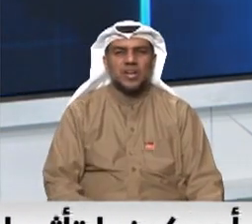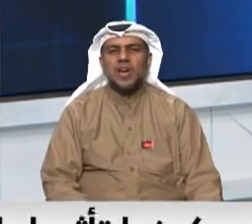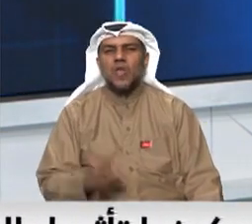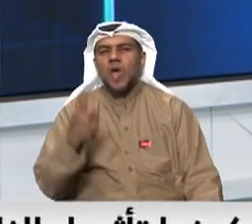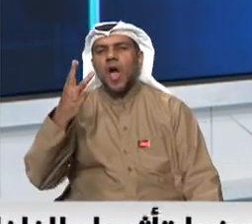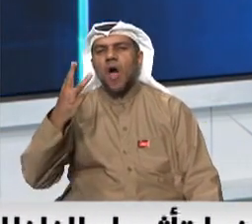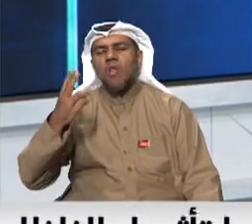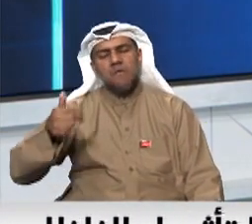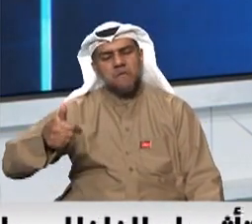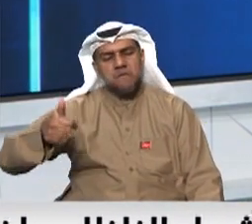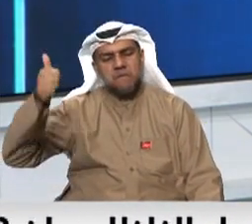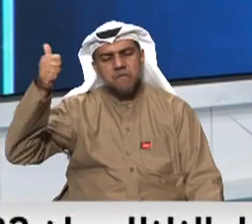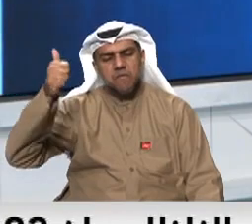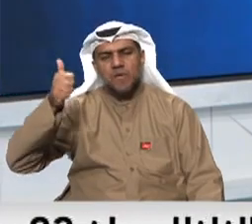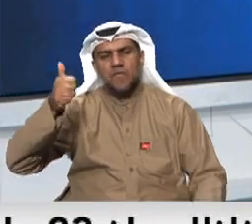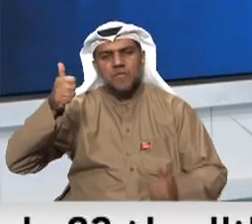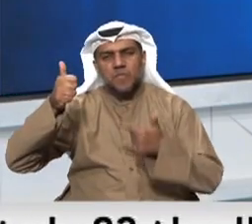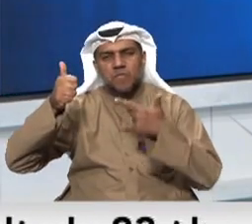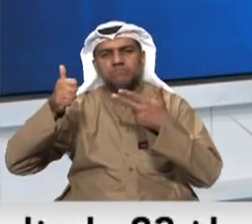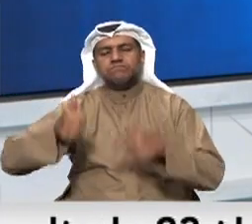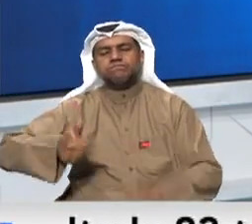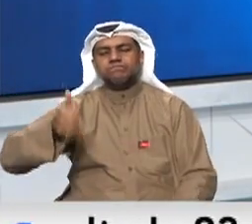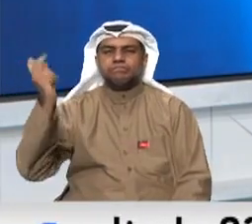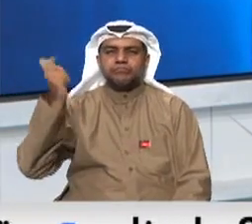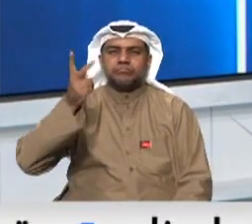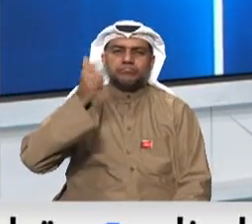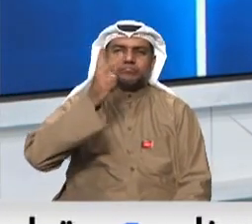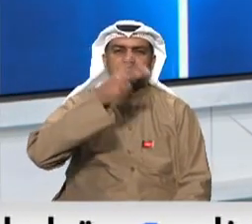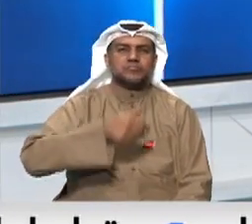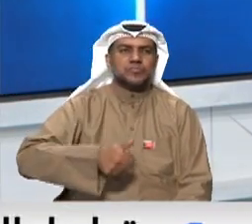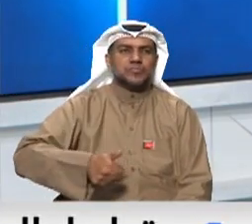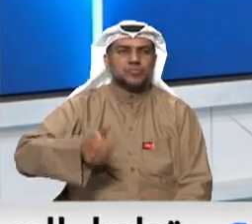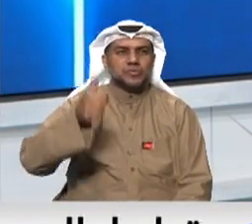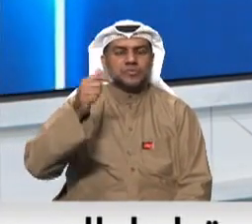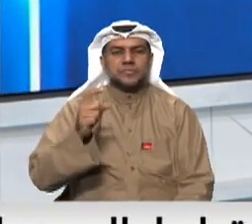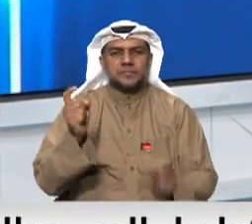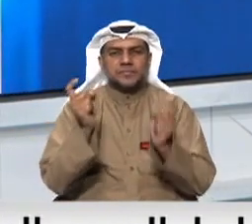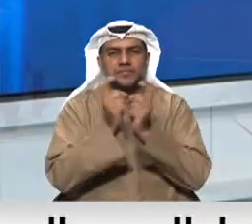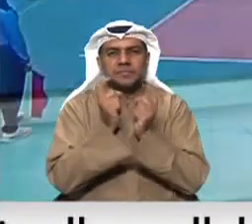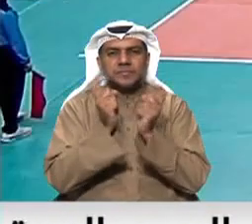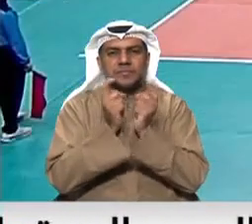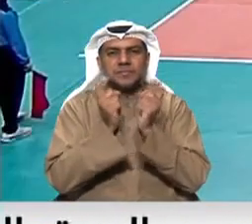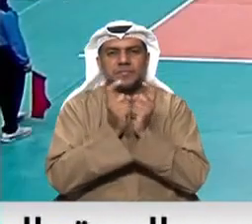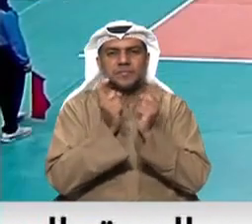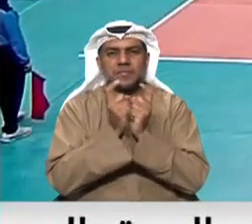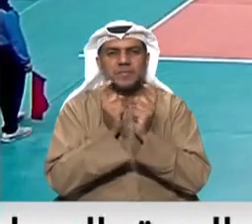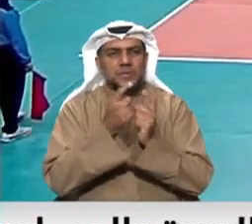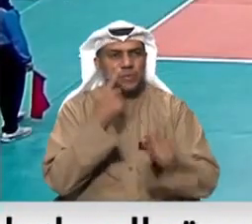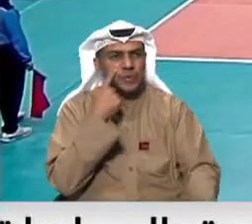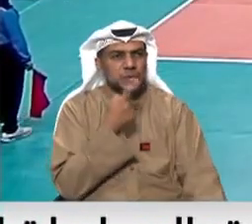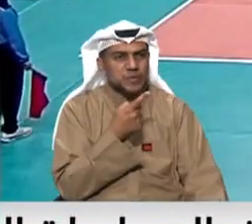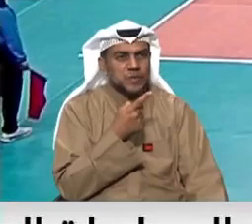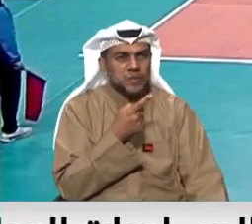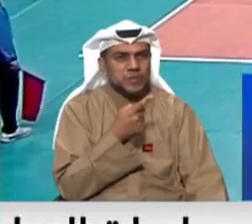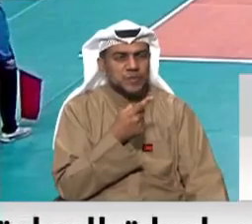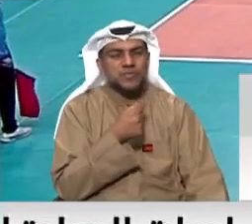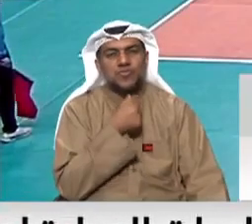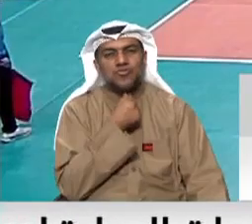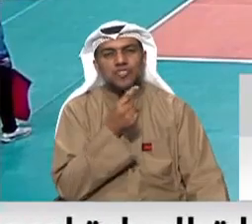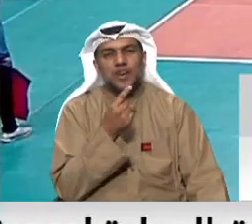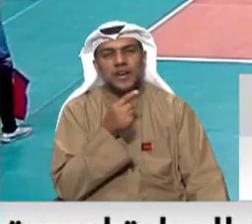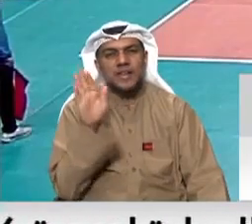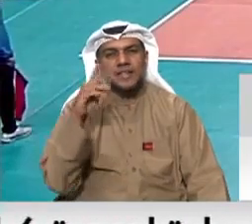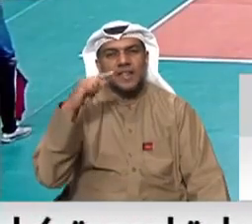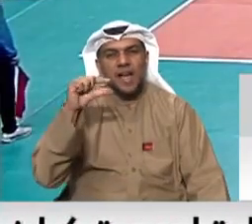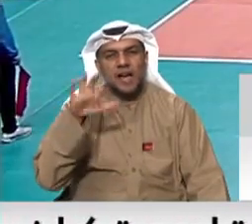أشواط دون مقابل في اللقاء الذي جمع بين الفريقين على صالة اتحاد الكرة الطائرة بمجمع الشيخ سعد العبدالله الصباح للصالات